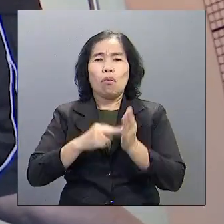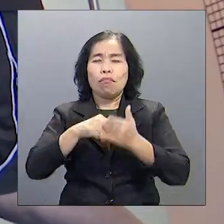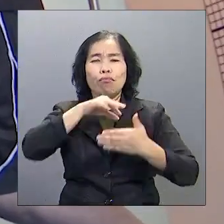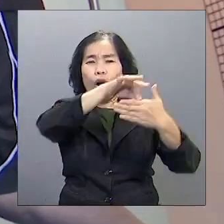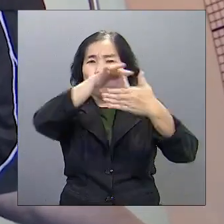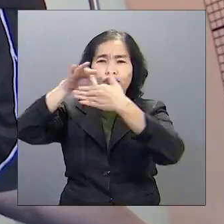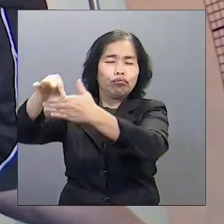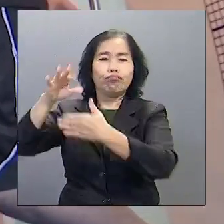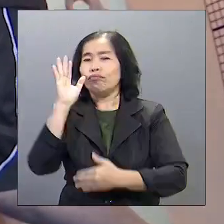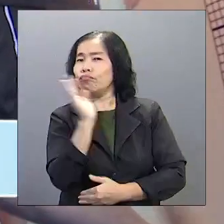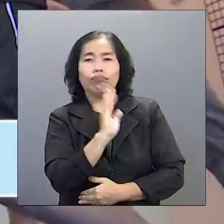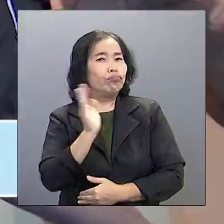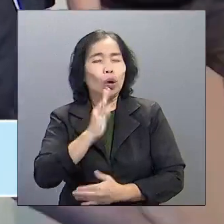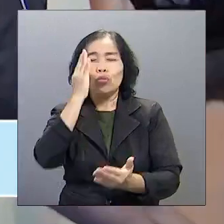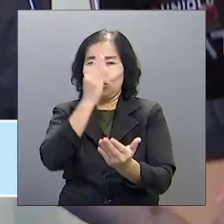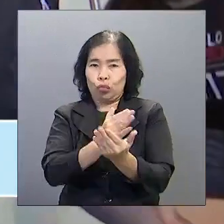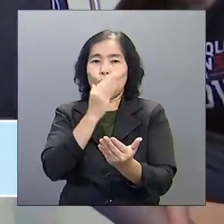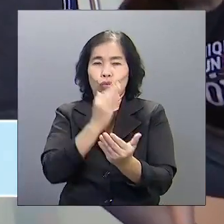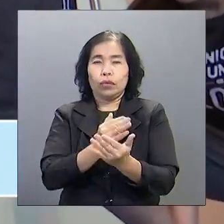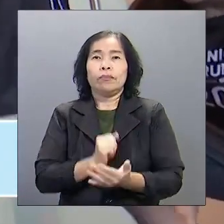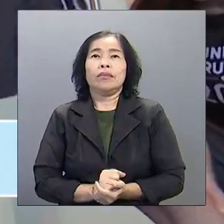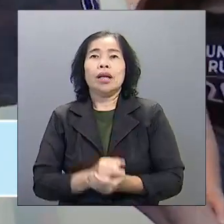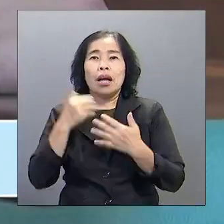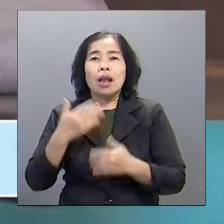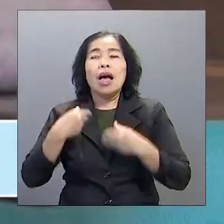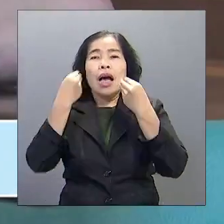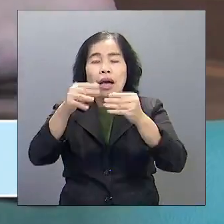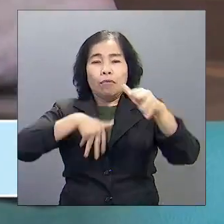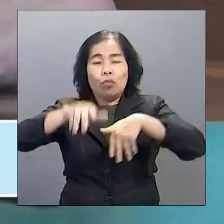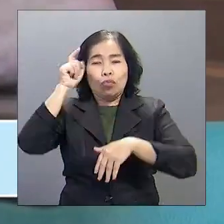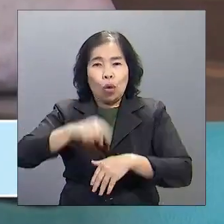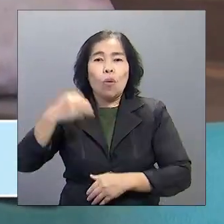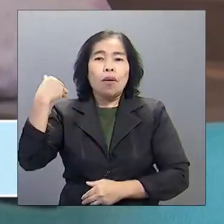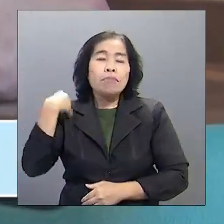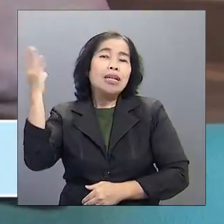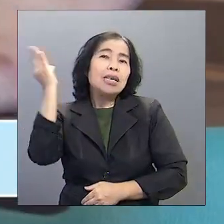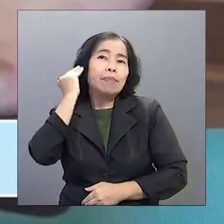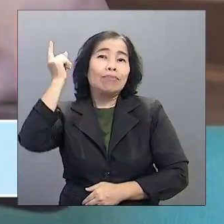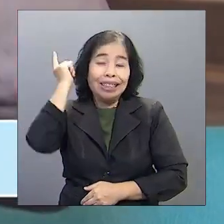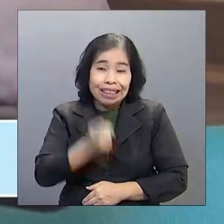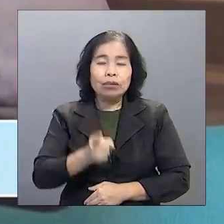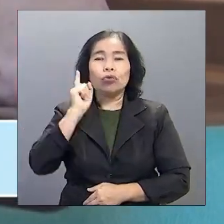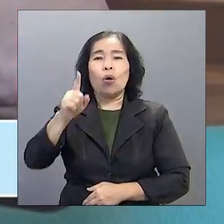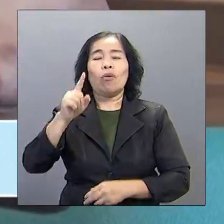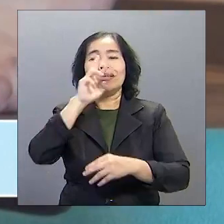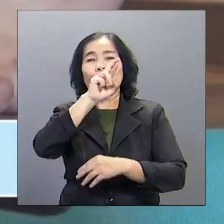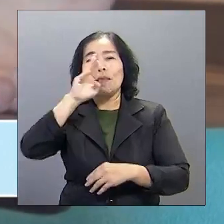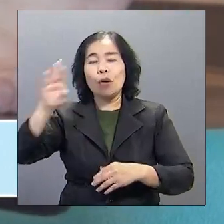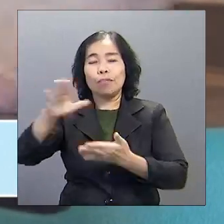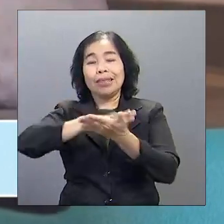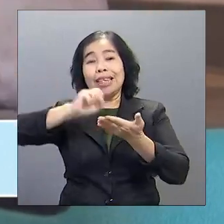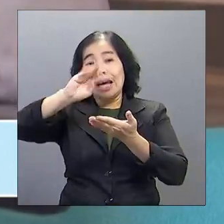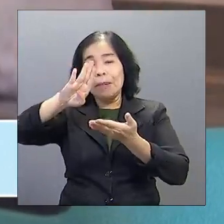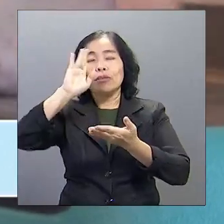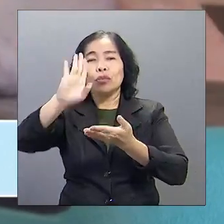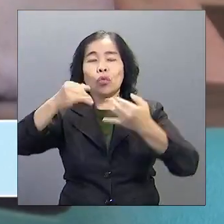ข้อมูลดังกล่าวต่อในสื่อสังคมออนไลน์ต่างๆค่ะและเพื่อให้ประชาชนได้รับข้อมูลข่าวสารจากสถาบันประสาทวิทยากรมการแพทย์ก